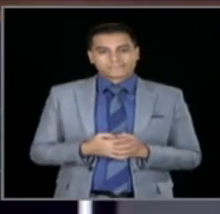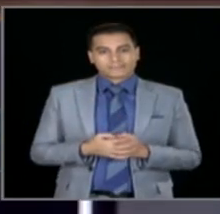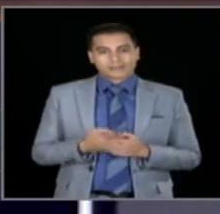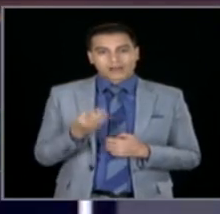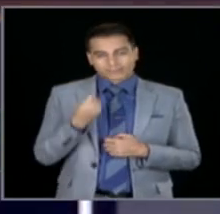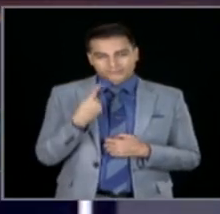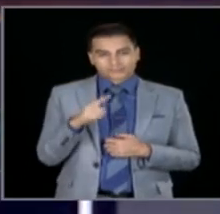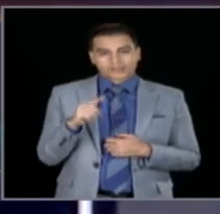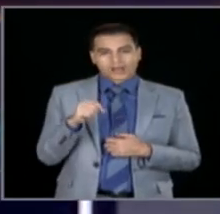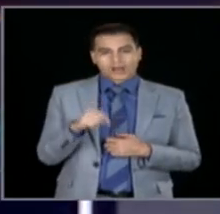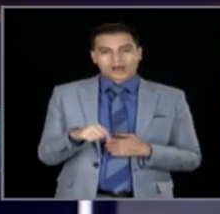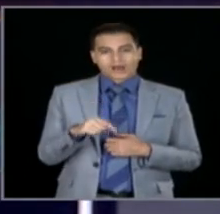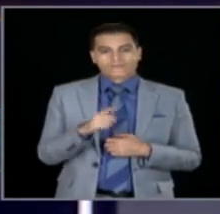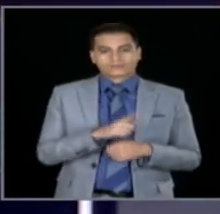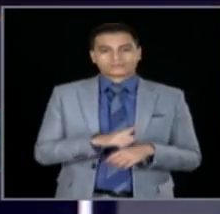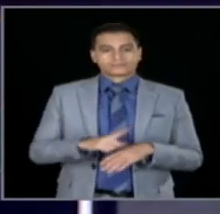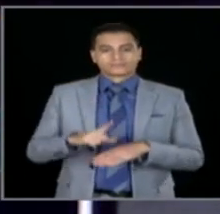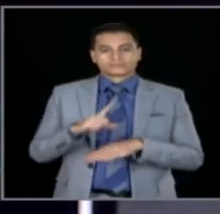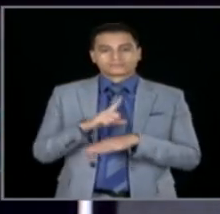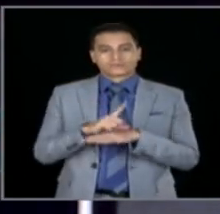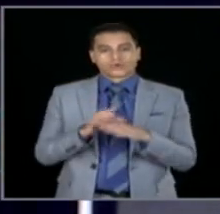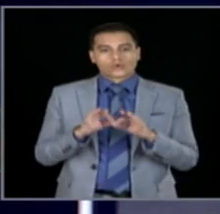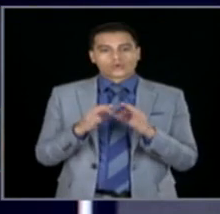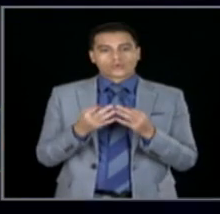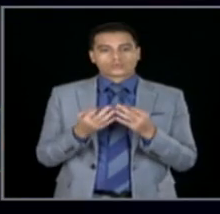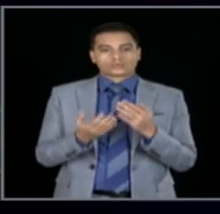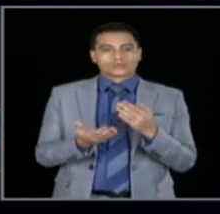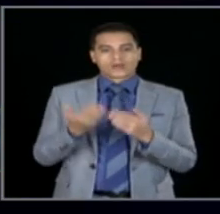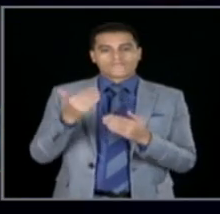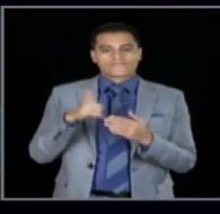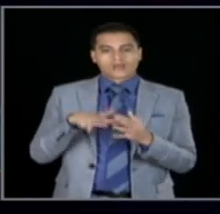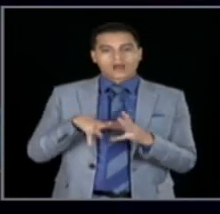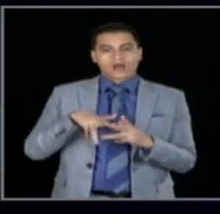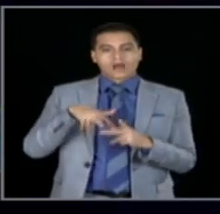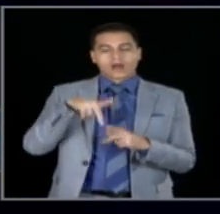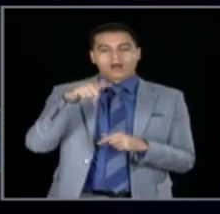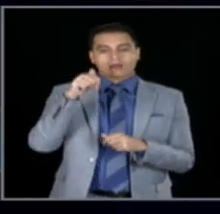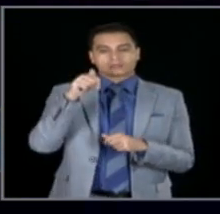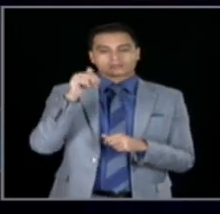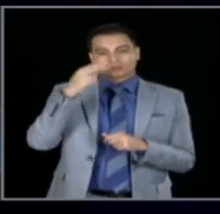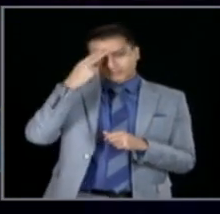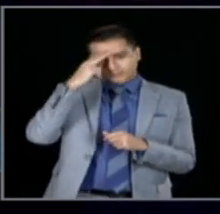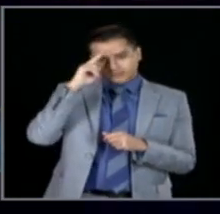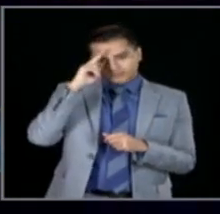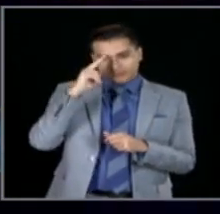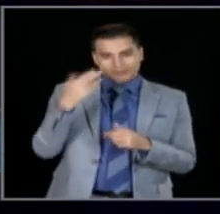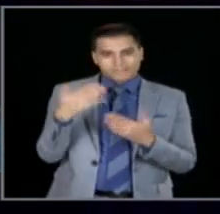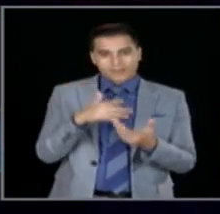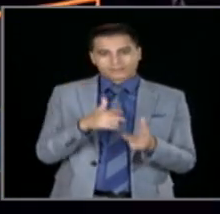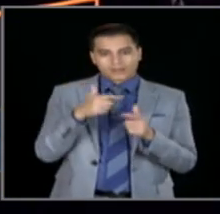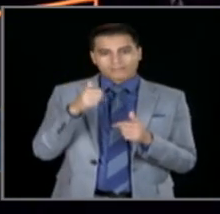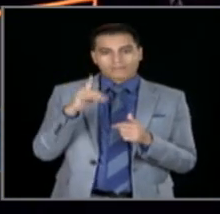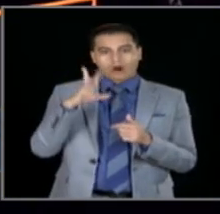صح حاكم الاسره العلويه تم اغتياله فقاسه ببنها عام 1854 فمن هو